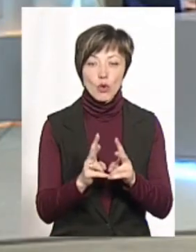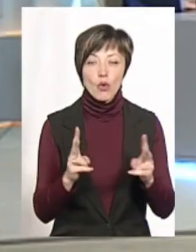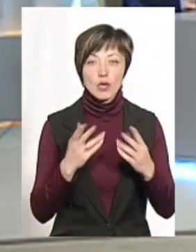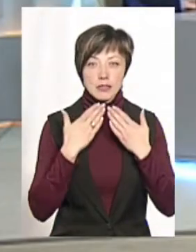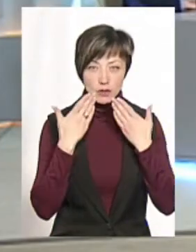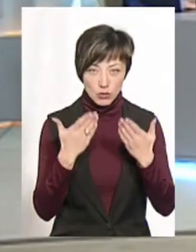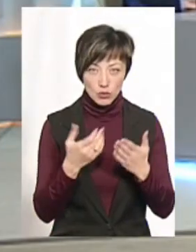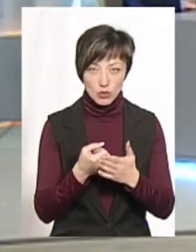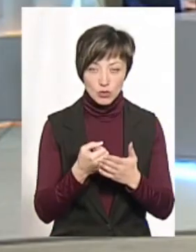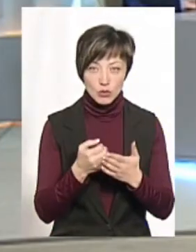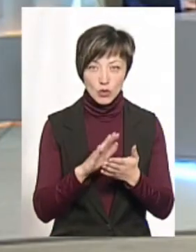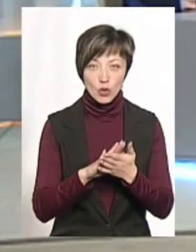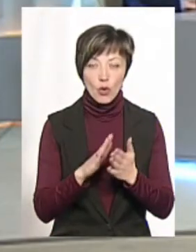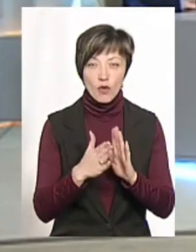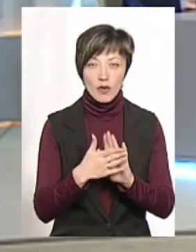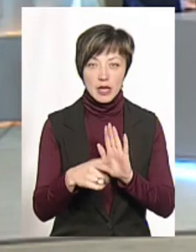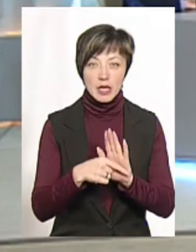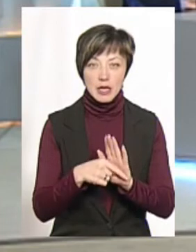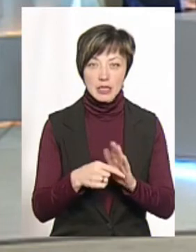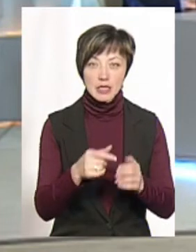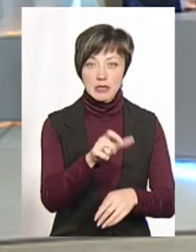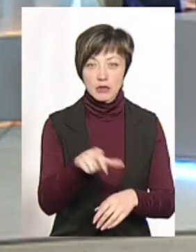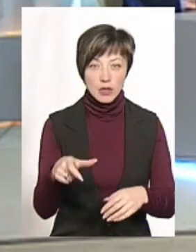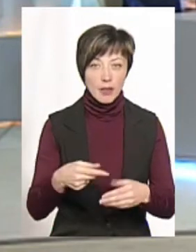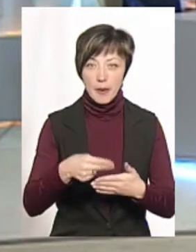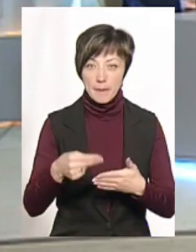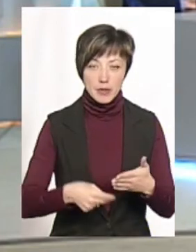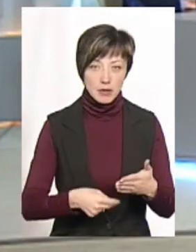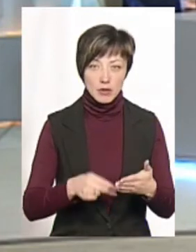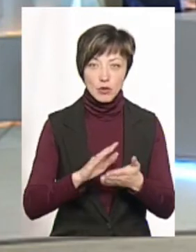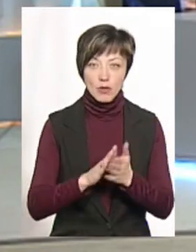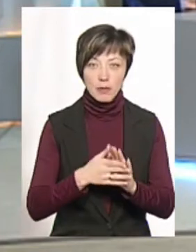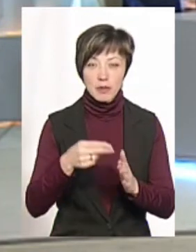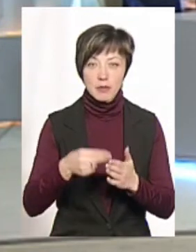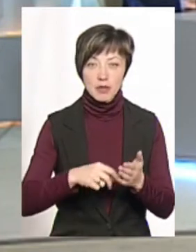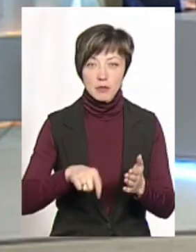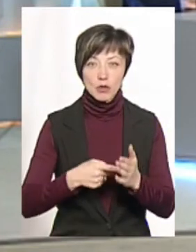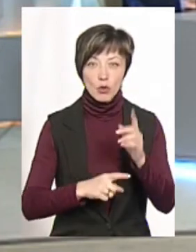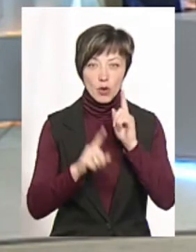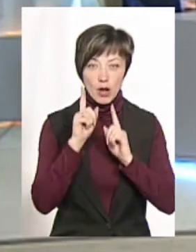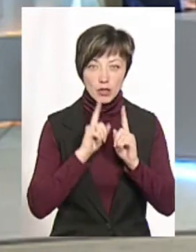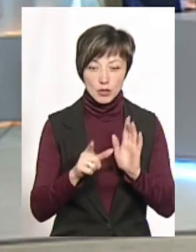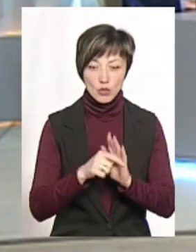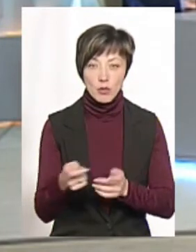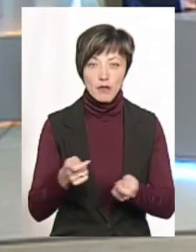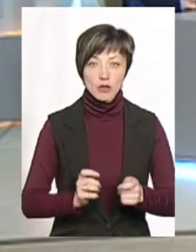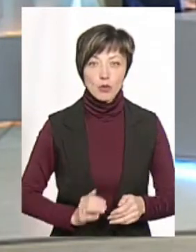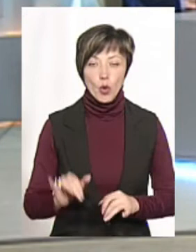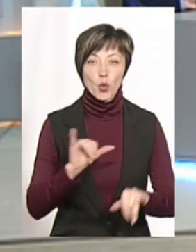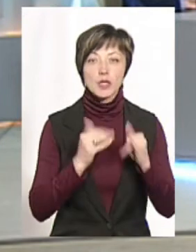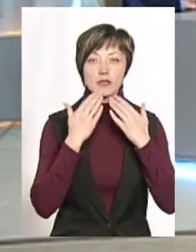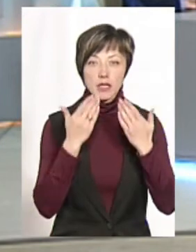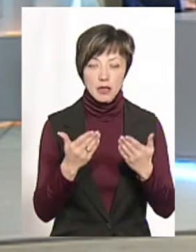кого звернутися? Договори з мешканцями не підписувались, договір був підписаний міською радою з управляючою компанією.